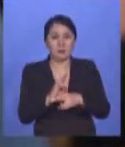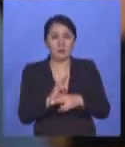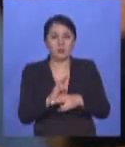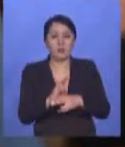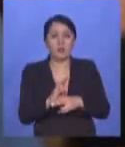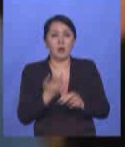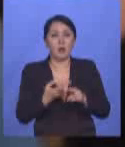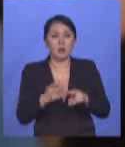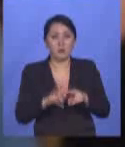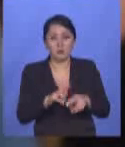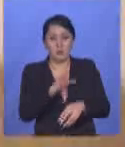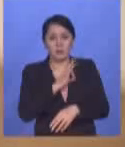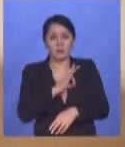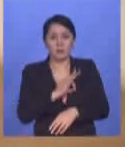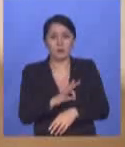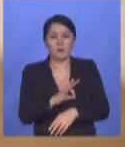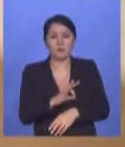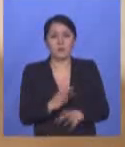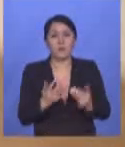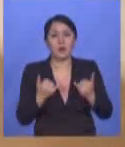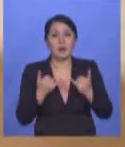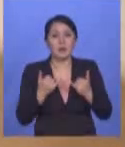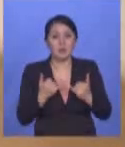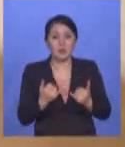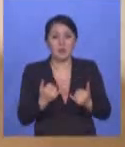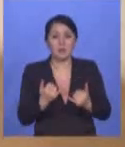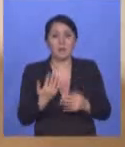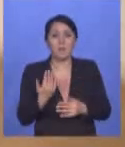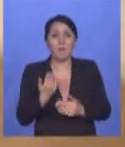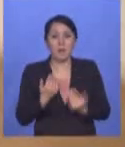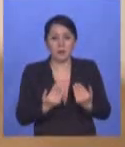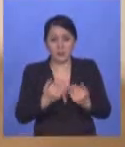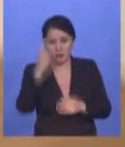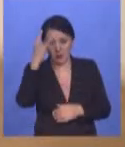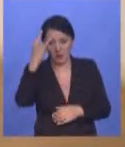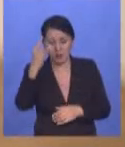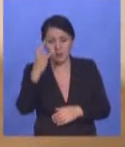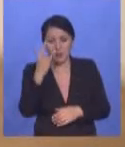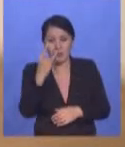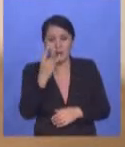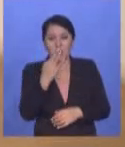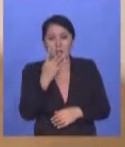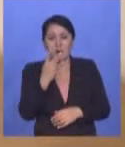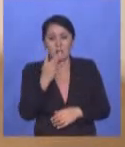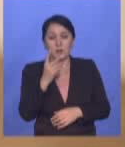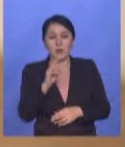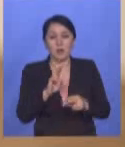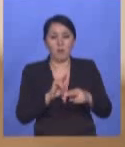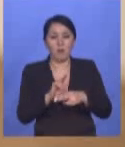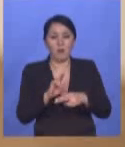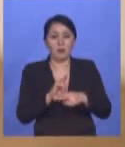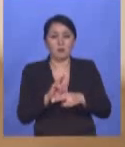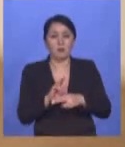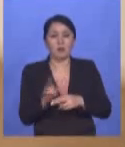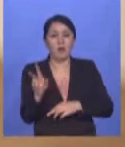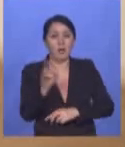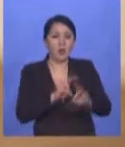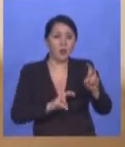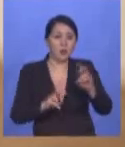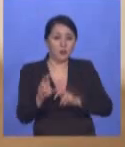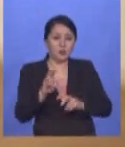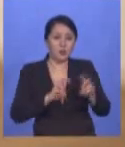әдіс тәсілдерді қолданып жүр. Қазіргі кезде бізде осы қазақ тілі мен әдебиетін үйретуде біз қазір зерттеу